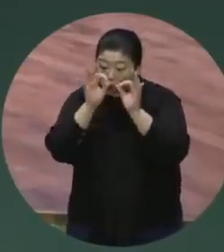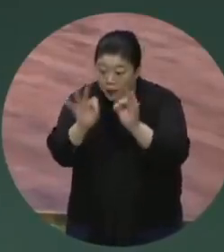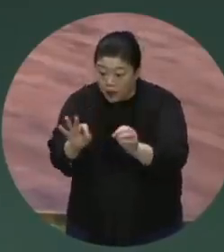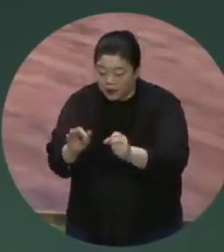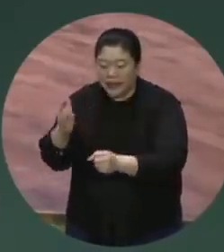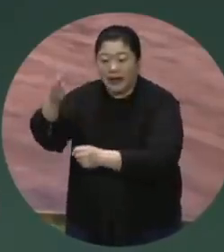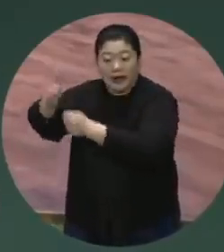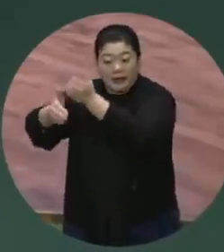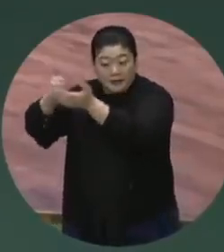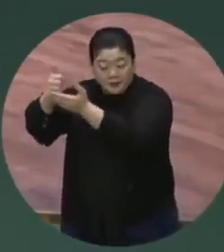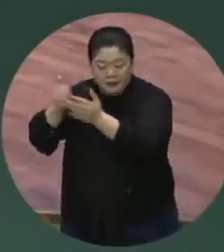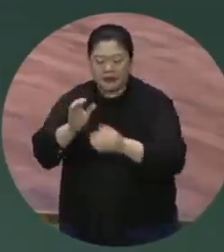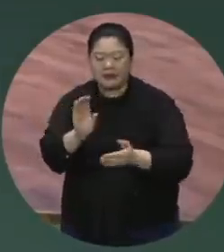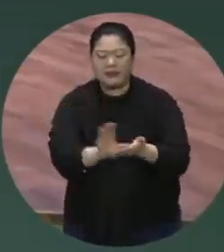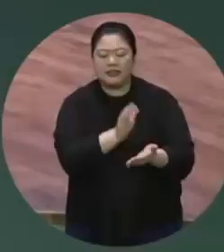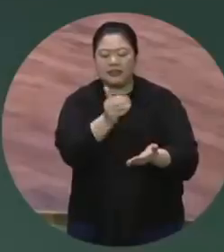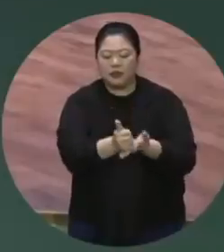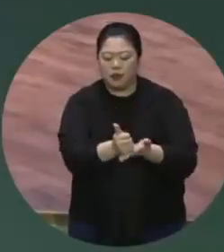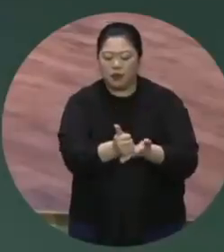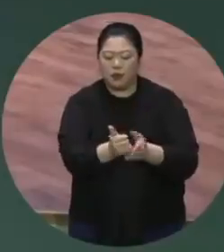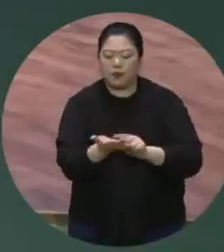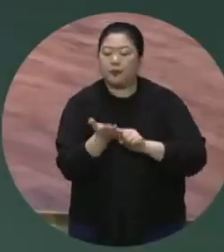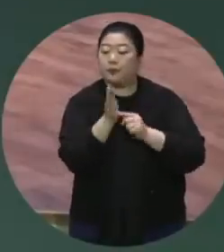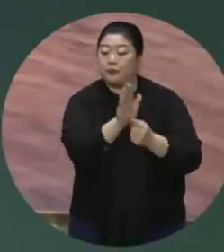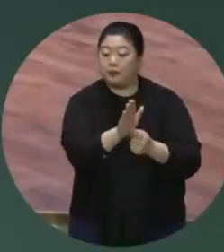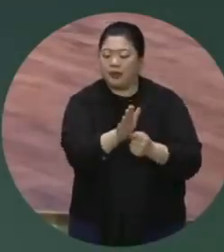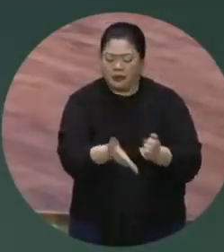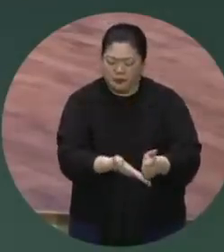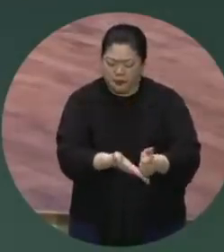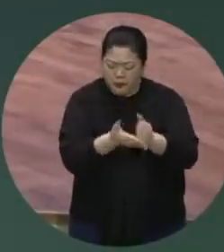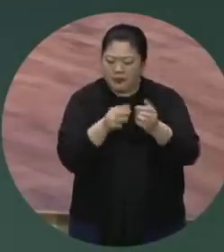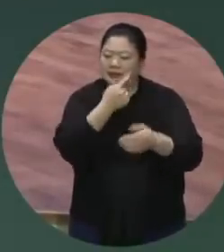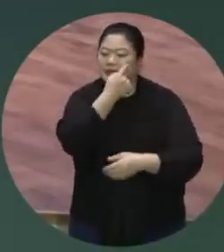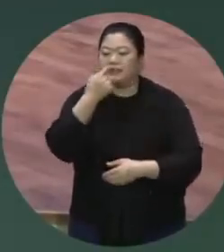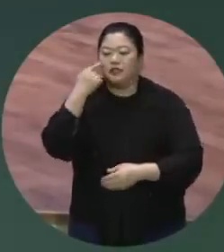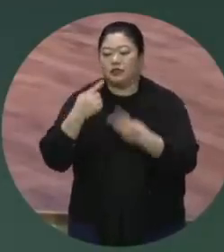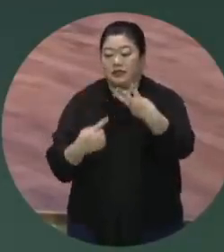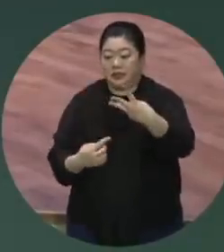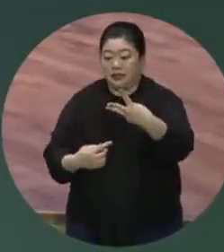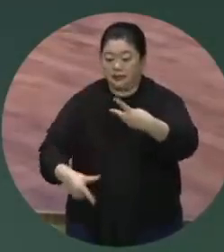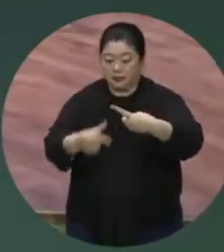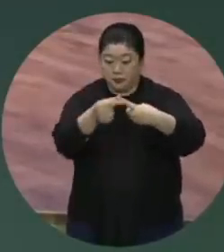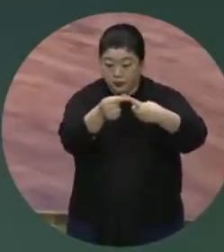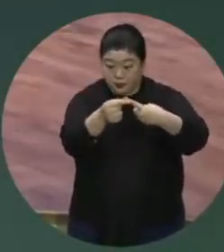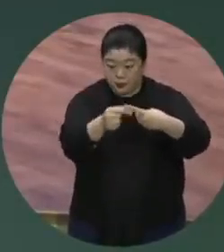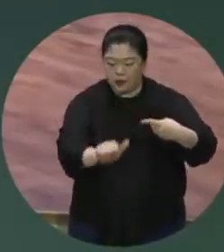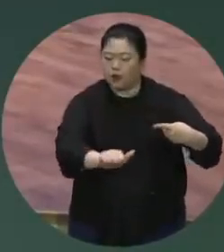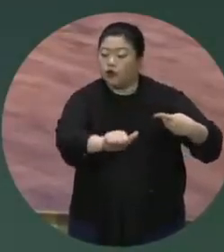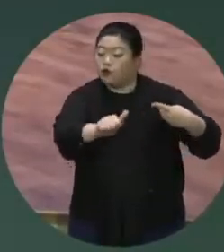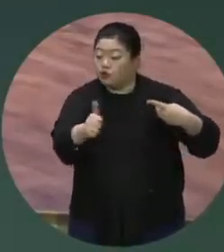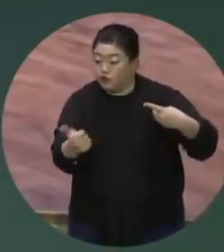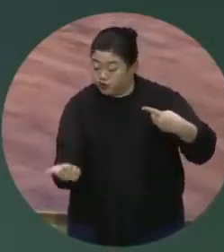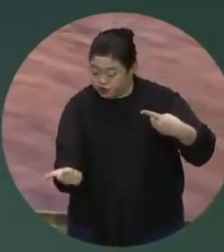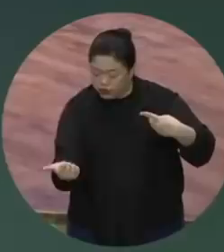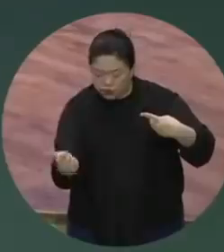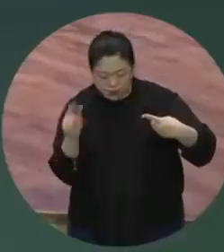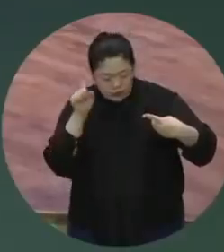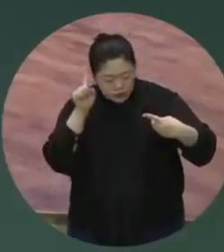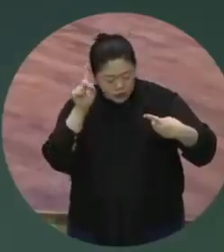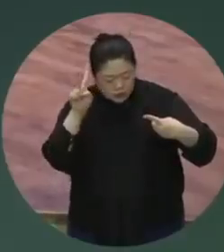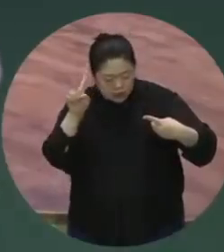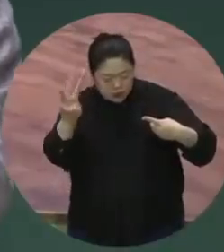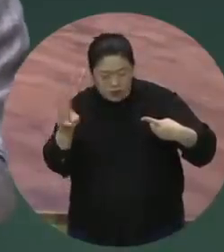세 가지 정리하고 있어요. 죽은 자 가운데서 뭐라 그랬어요? 죽은 자 가운데서 어느 정도 높였냐?